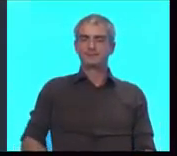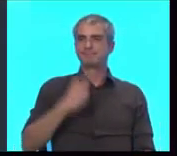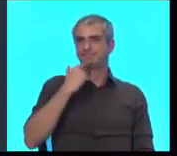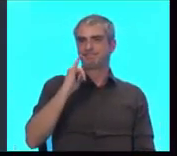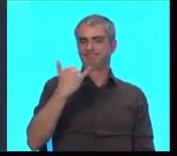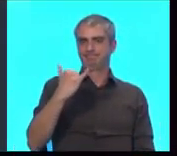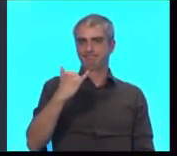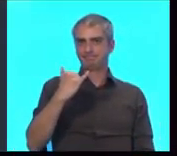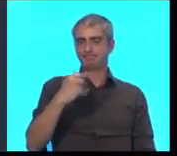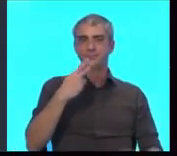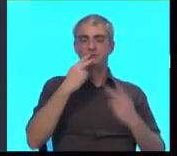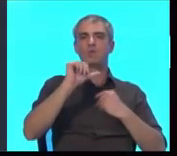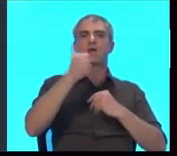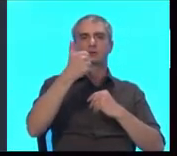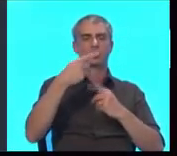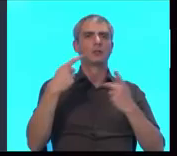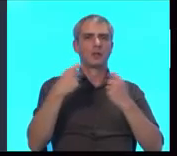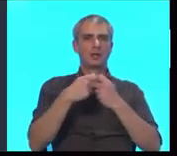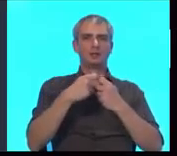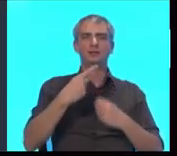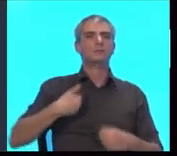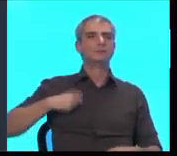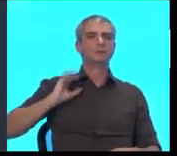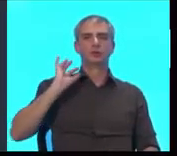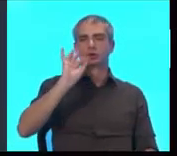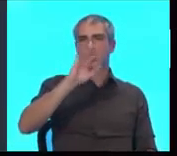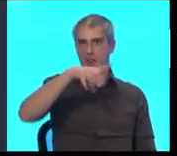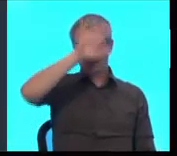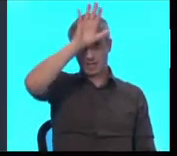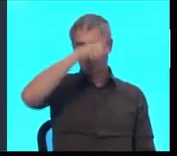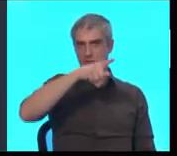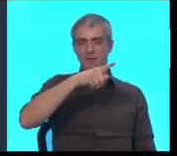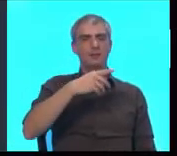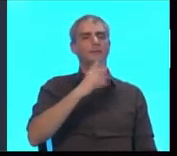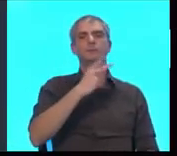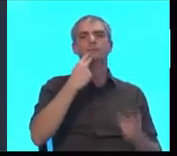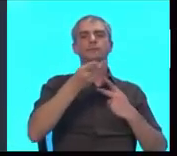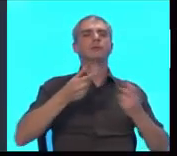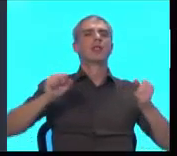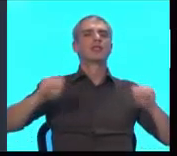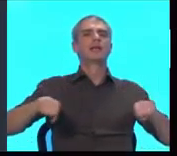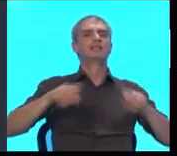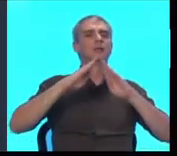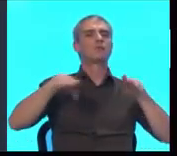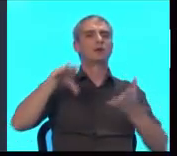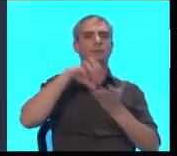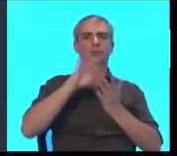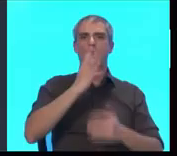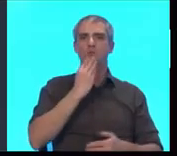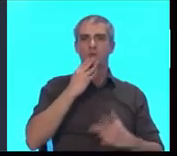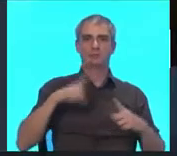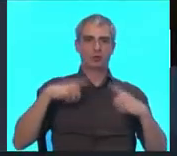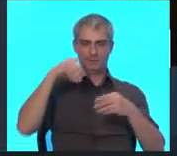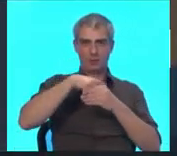אמיר. תגובה ראשונה בפרשת הסוכנים האיראני מצד יוסף שוסטר, נשיא המועצה המרכזית של יהודי גרמניה. מי שניתן